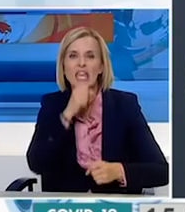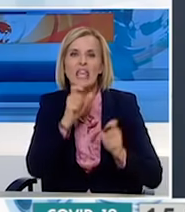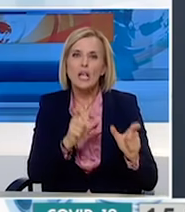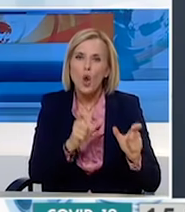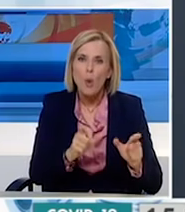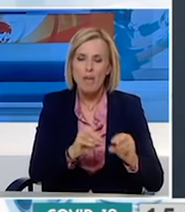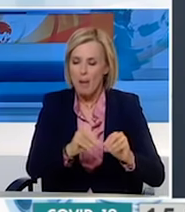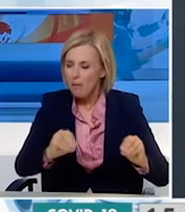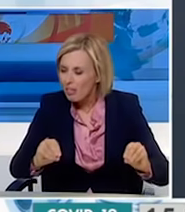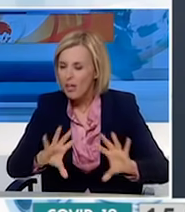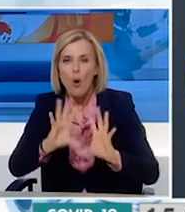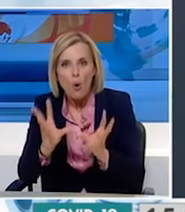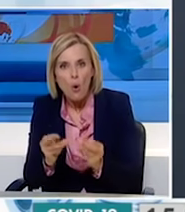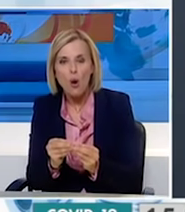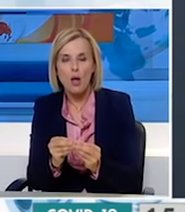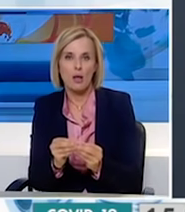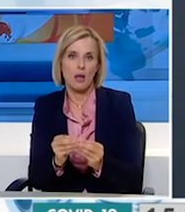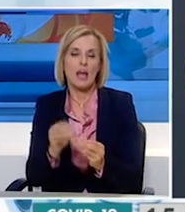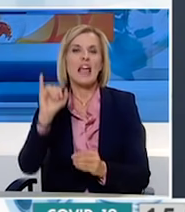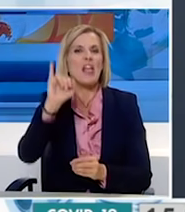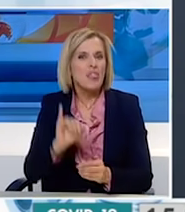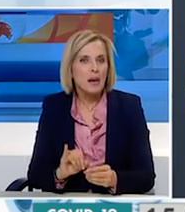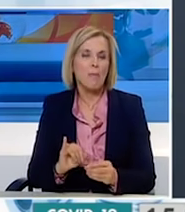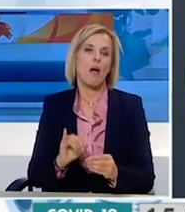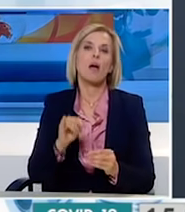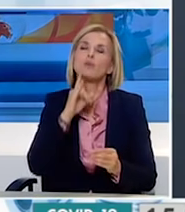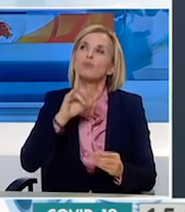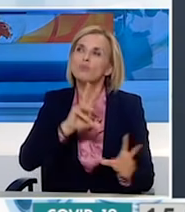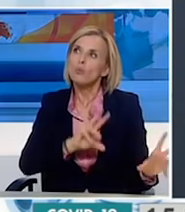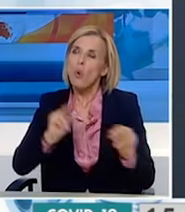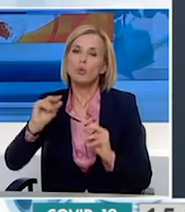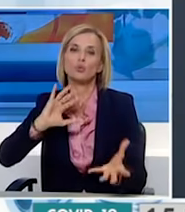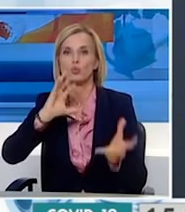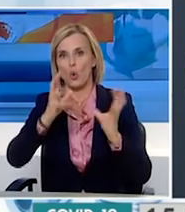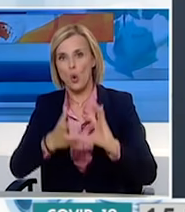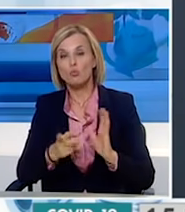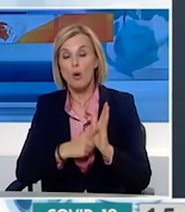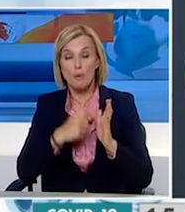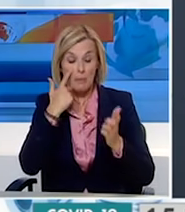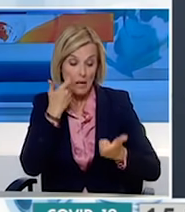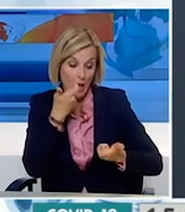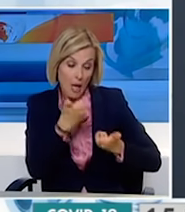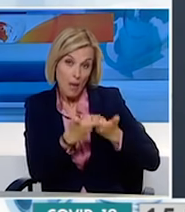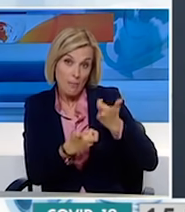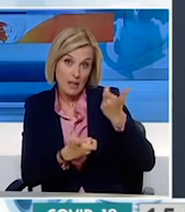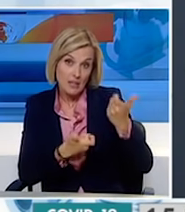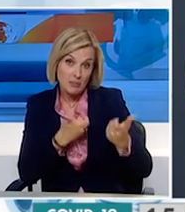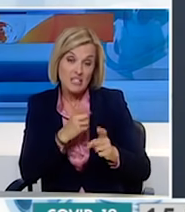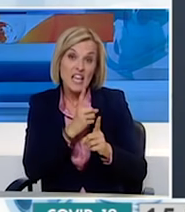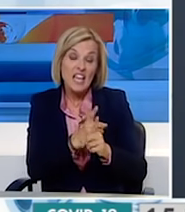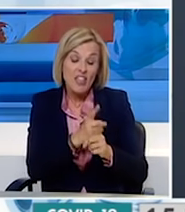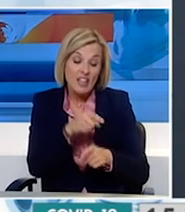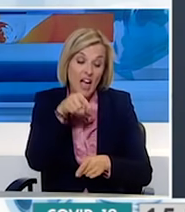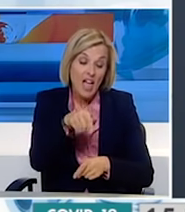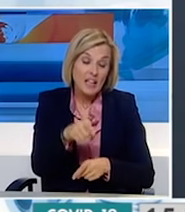τέτοια συμβάντα. Έχουμε παραδείγματα παρόμοια σε όλο τον κόσμο. Άρα πρέπει να μας επαγρύπνεις, ιδιαίτερα εκεί